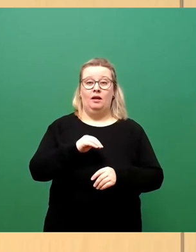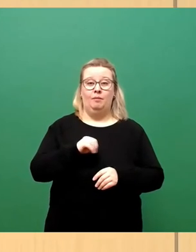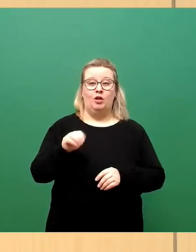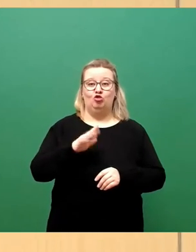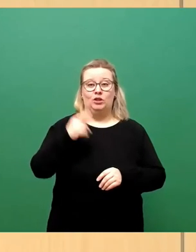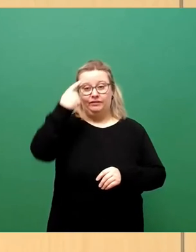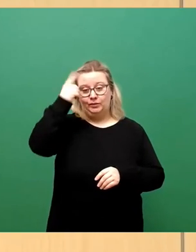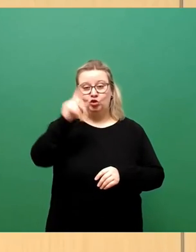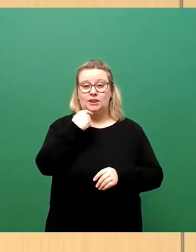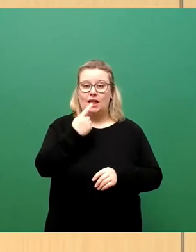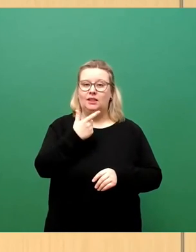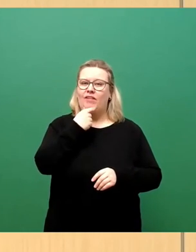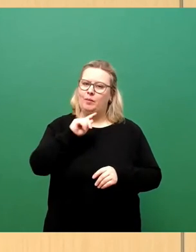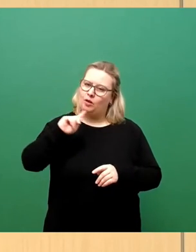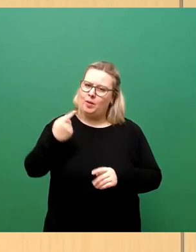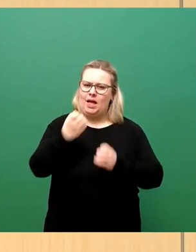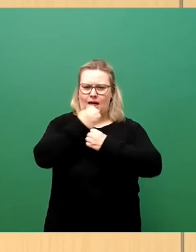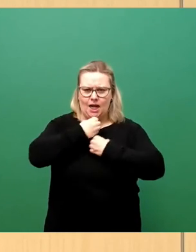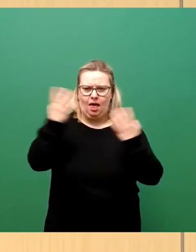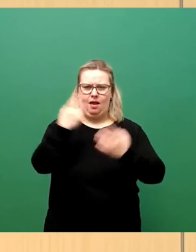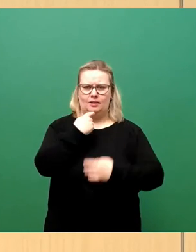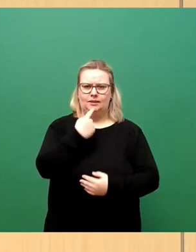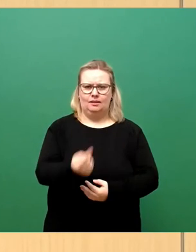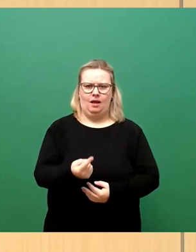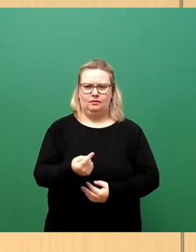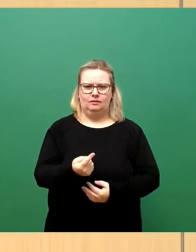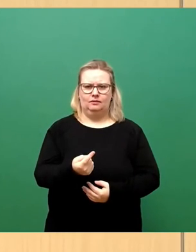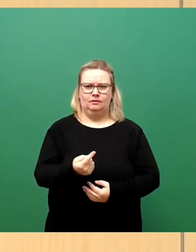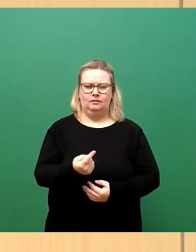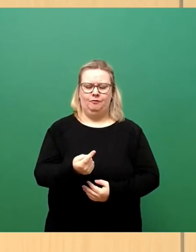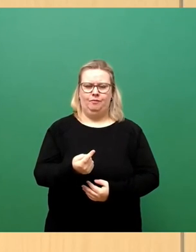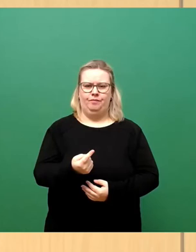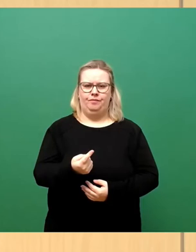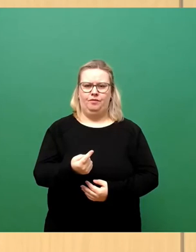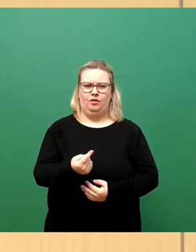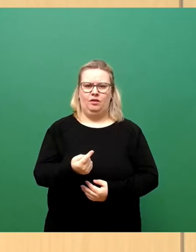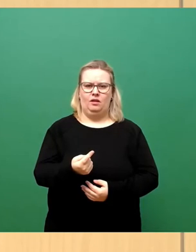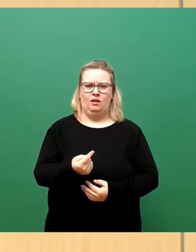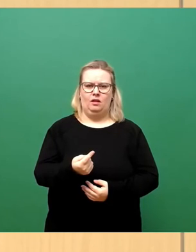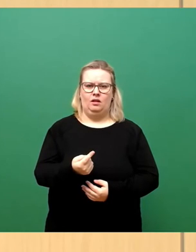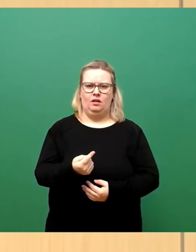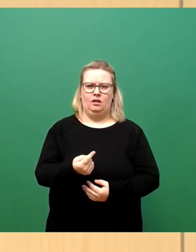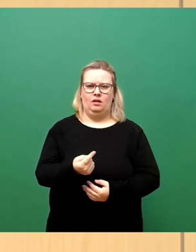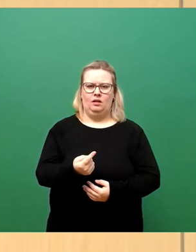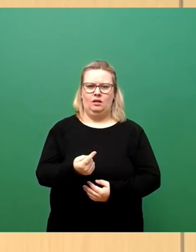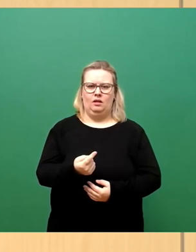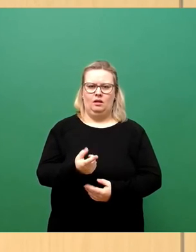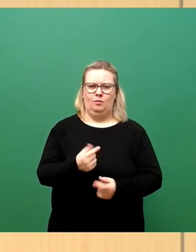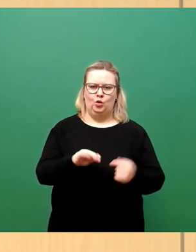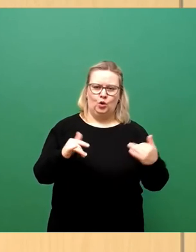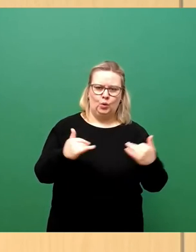Ich will es aber noch mal ganz klar auf den Punkt bringen. Die Umfaller, Grüne und